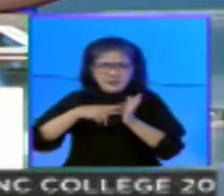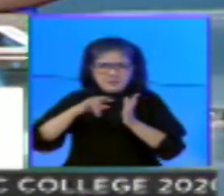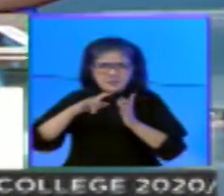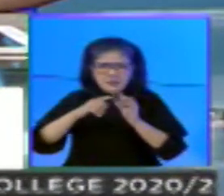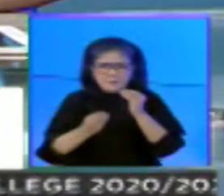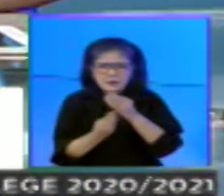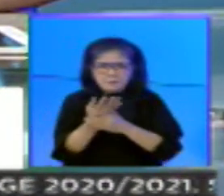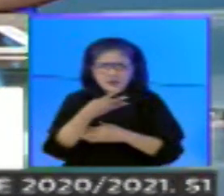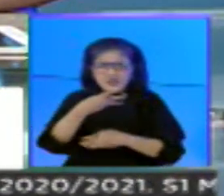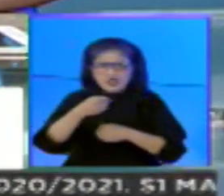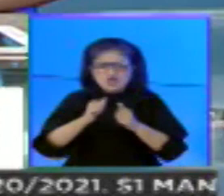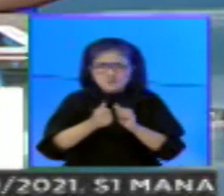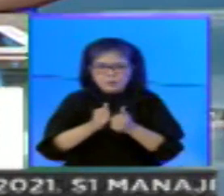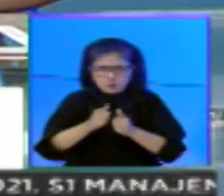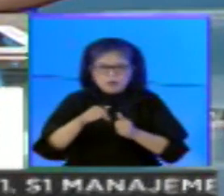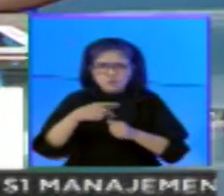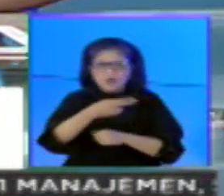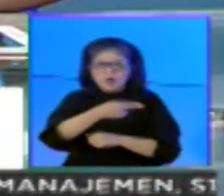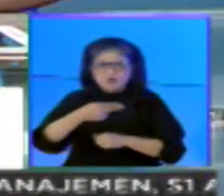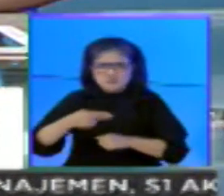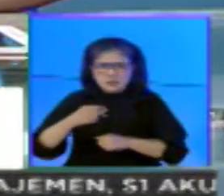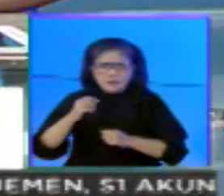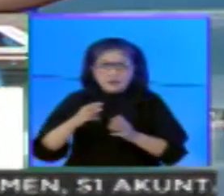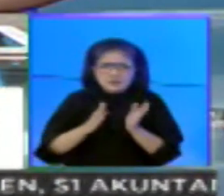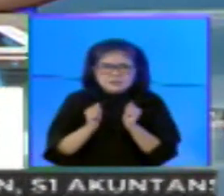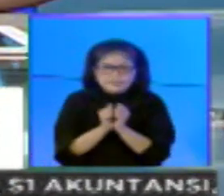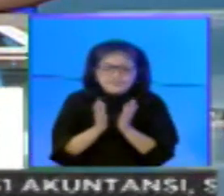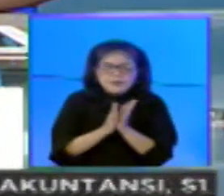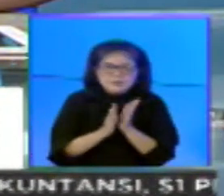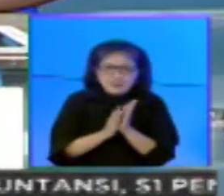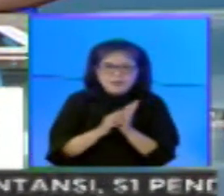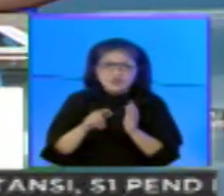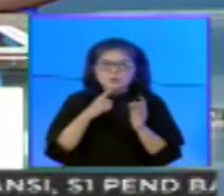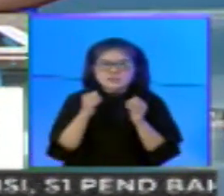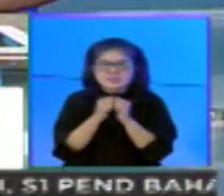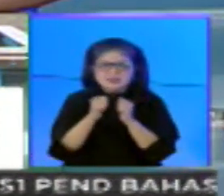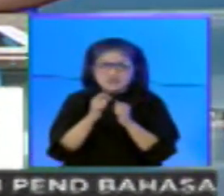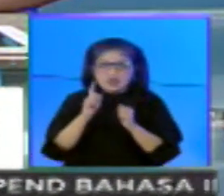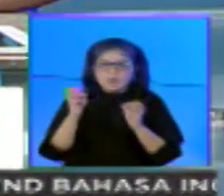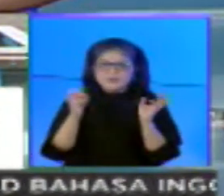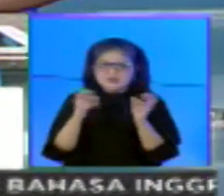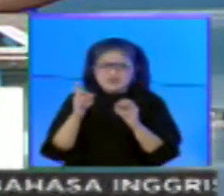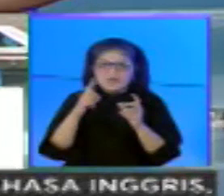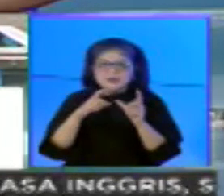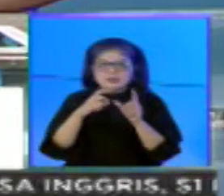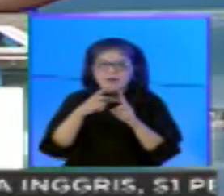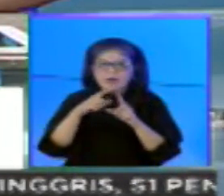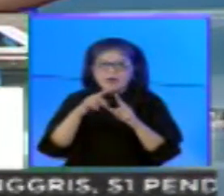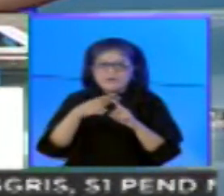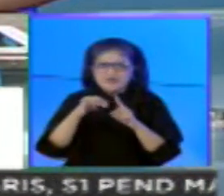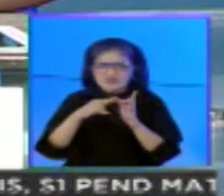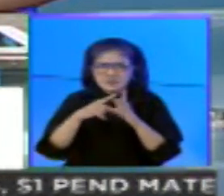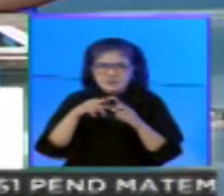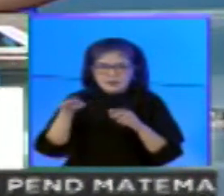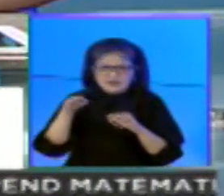pesat e-sports di tanah air, profesi dan peluang pun kian menjanjikan. Kita ikuti perbincangan Syafinas Nasyar dengan salah satu praktisi